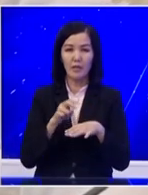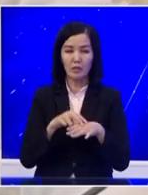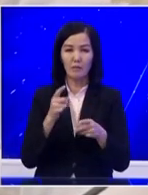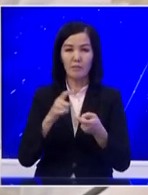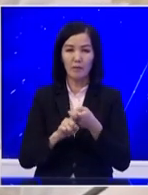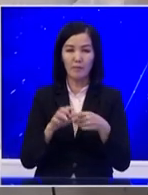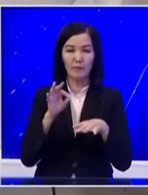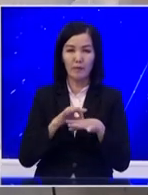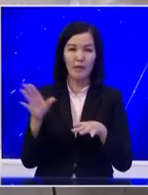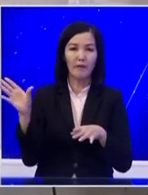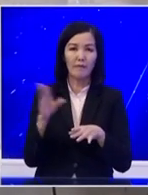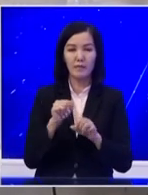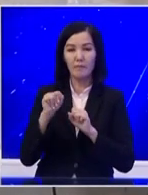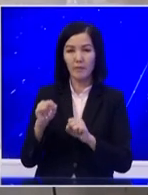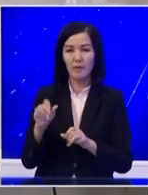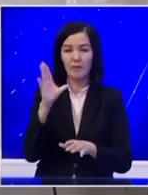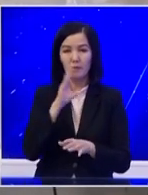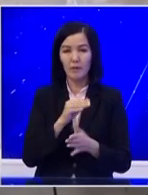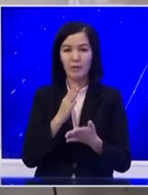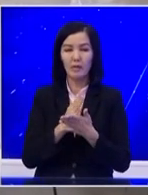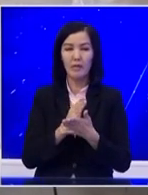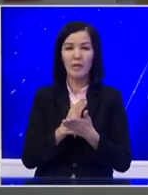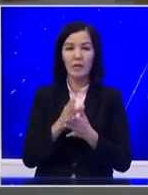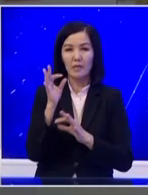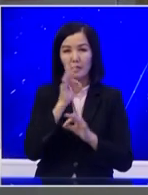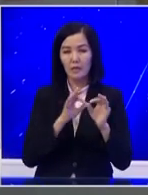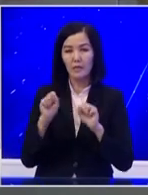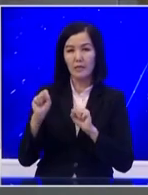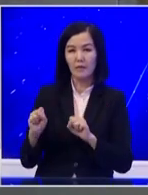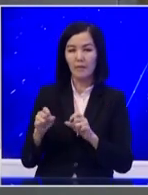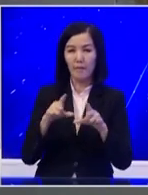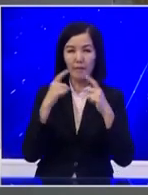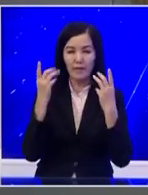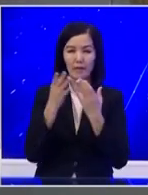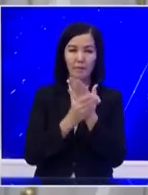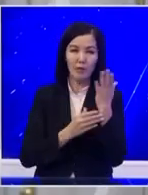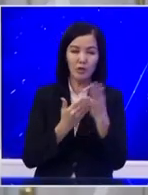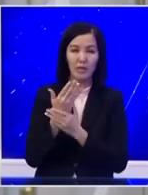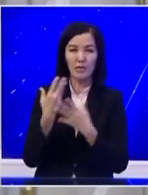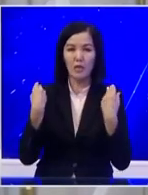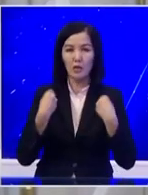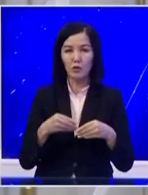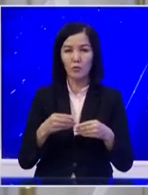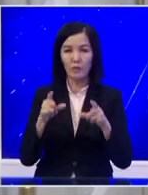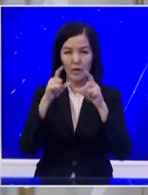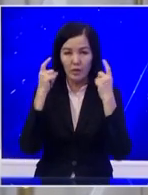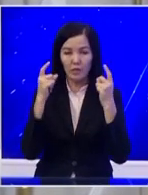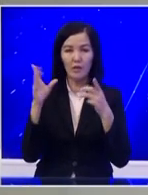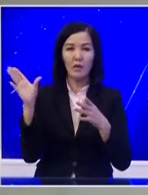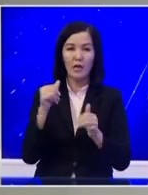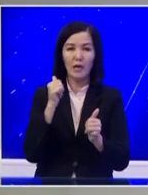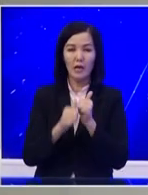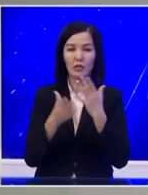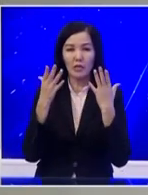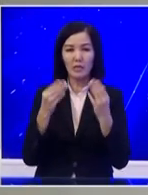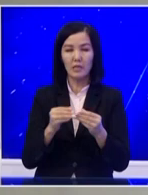они соблюдают все меры предосторожности. Средства индивидуальной защиты, маски, перчатки, специальные костюмы и очки они носят